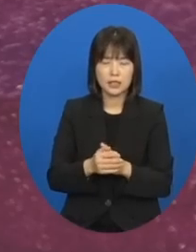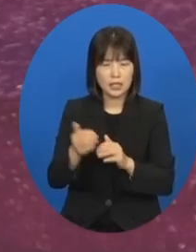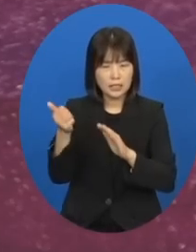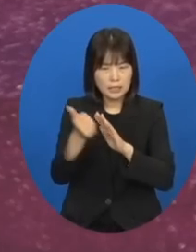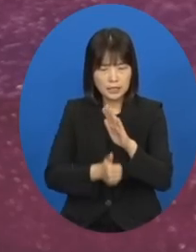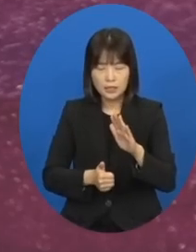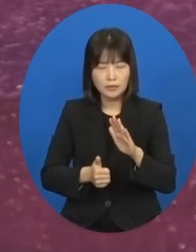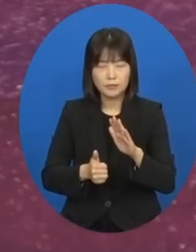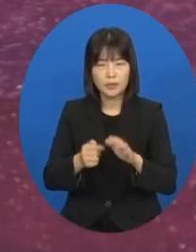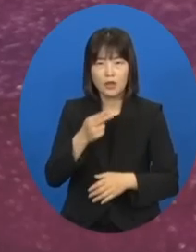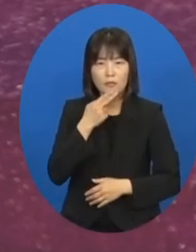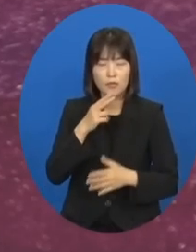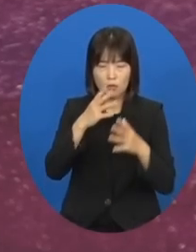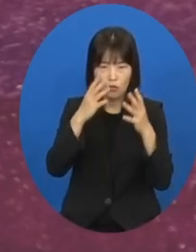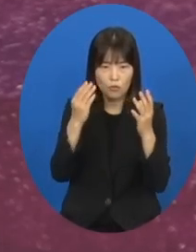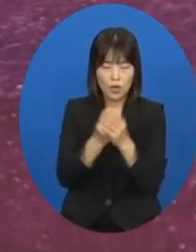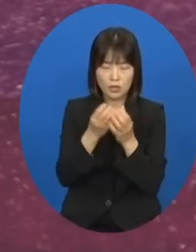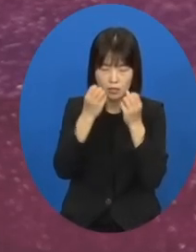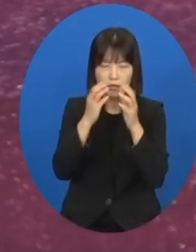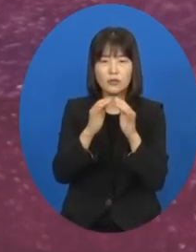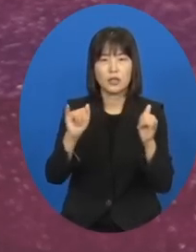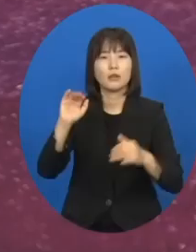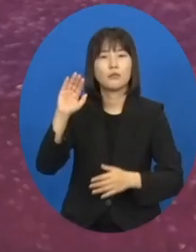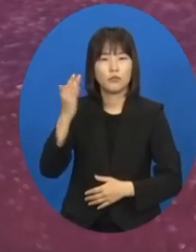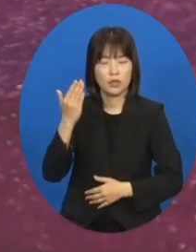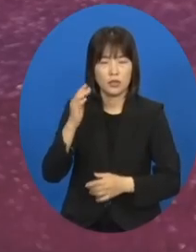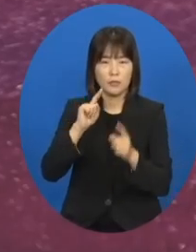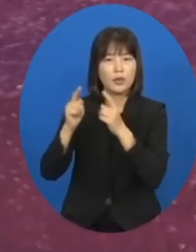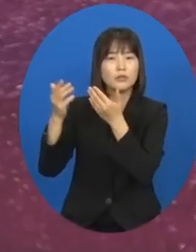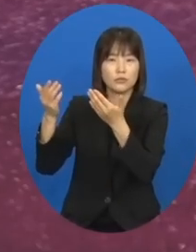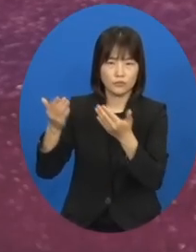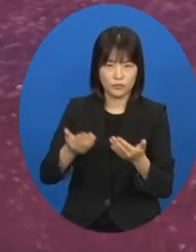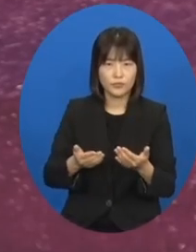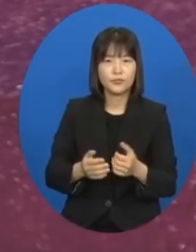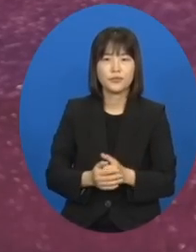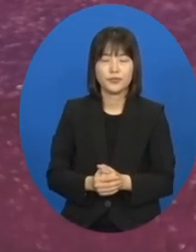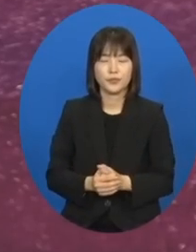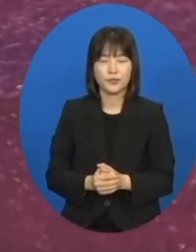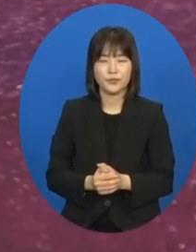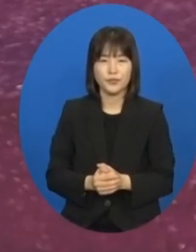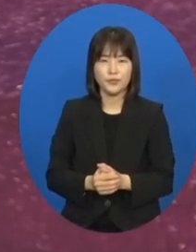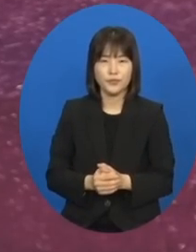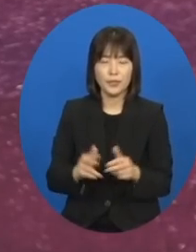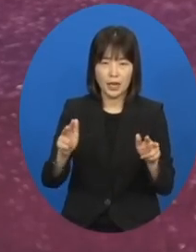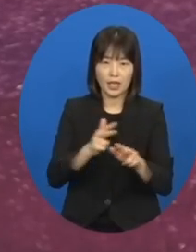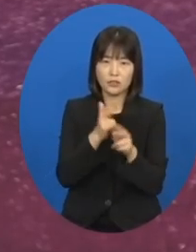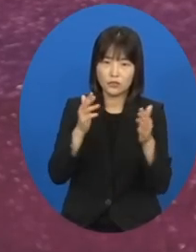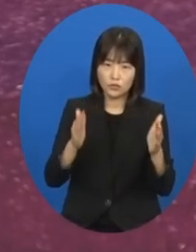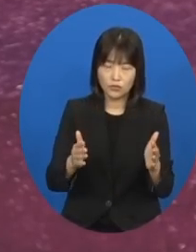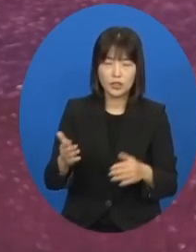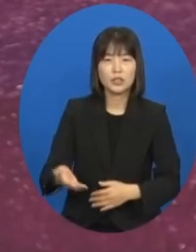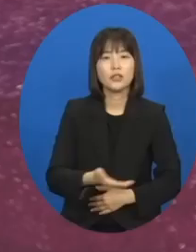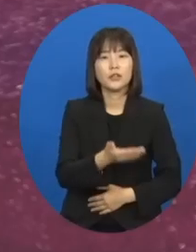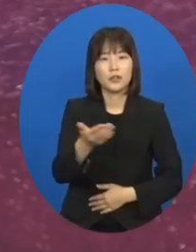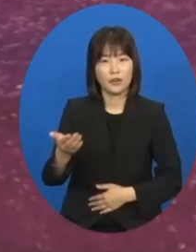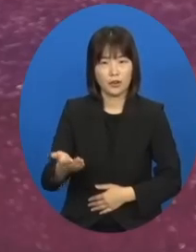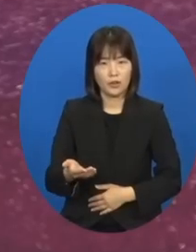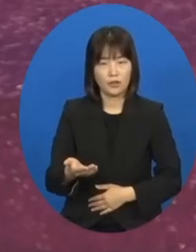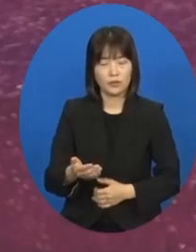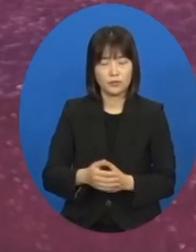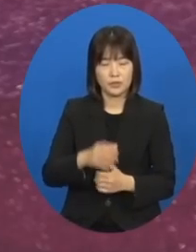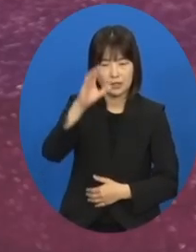없는 완전은 새로운 사람이 되었다라고 말씀을 하시는 겁니다 이번 한 주간 여러분 이번